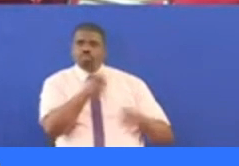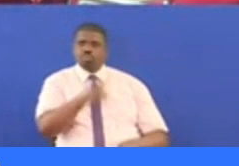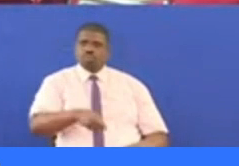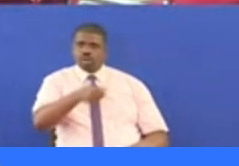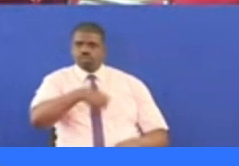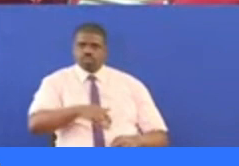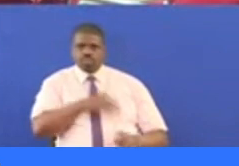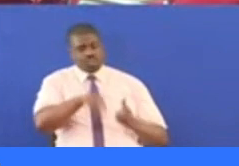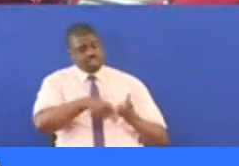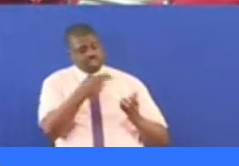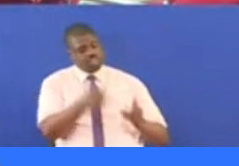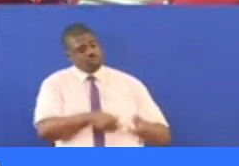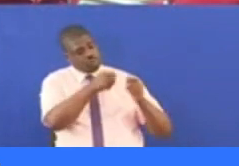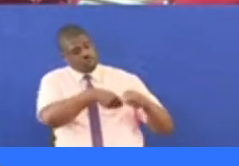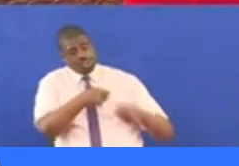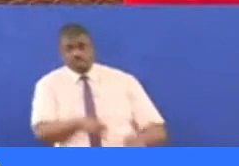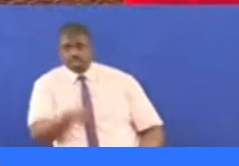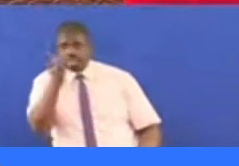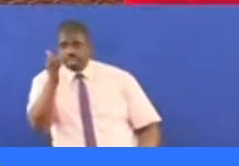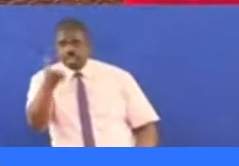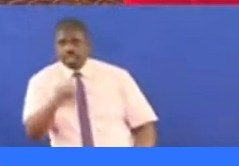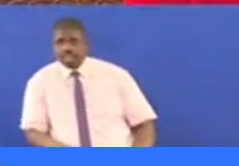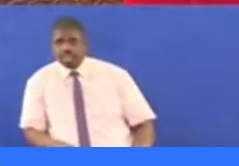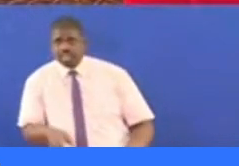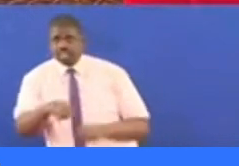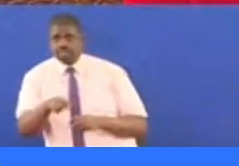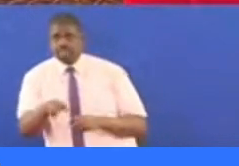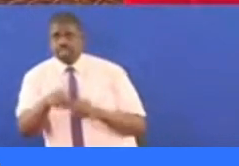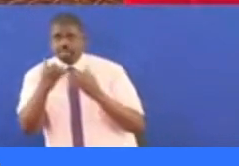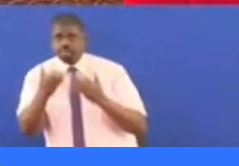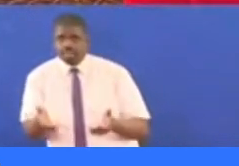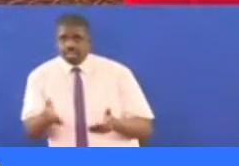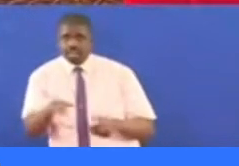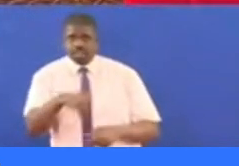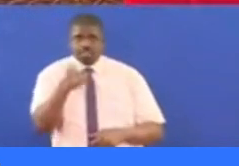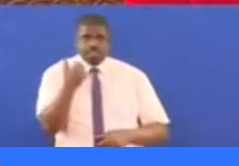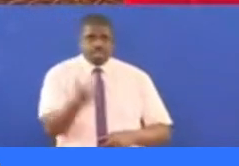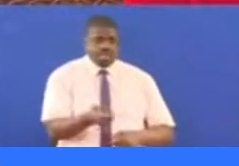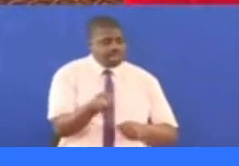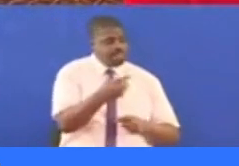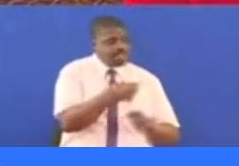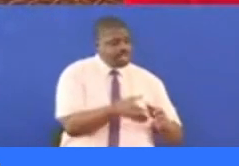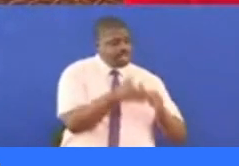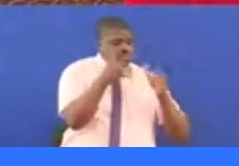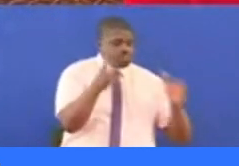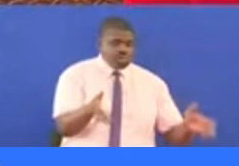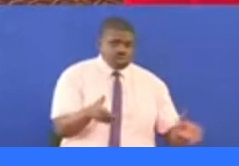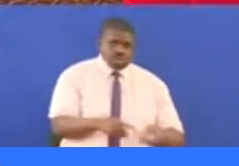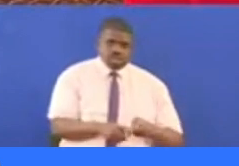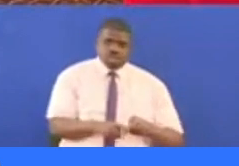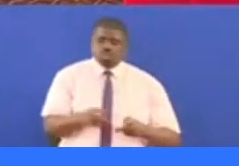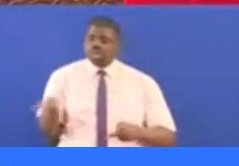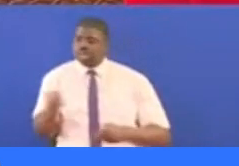wanashindwa kulima na matrekta yale, hata spare hamna. Baadaye wakawa na madeni makubwa, wanadai